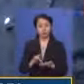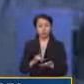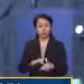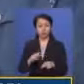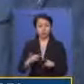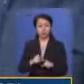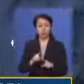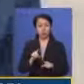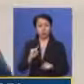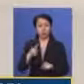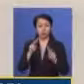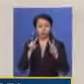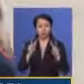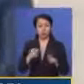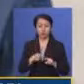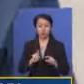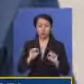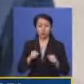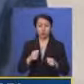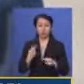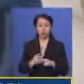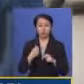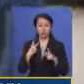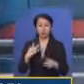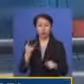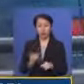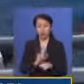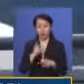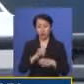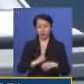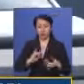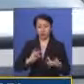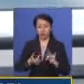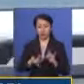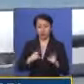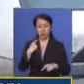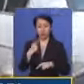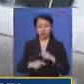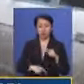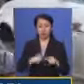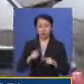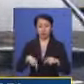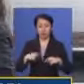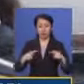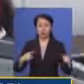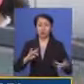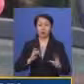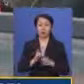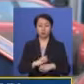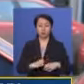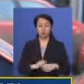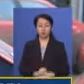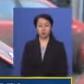Это первые правила, которые могут обезопасить вас от мошеннических действий в интернете через мессенджеры и другие электронные